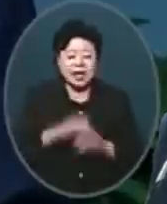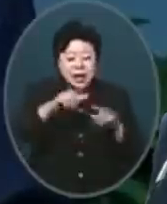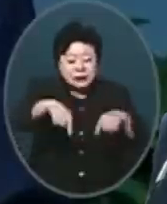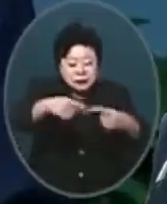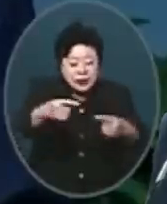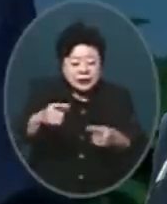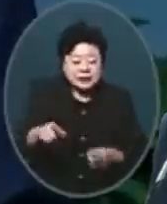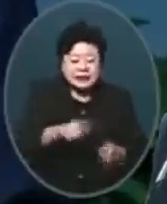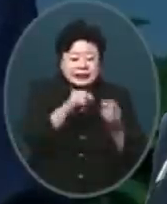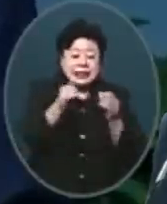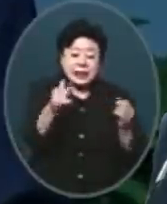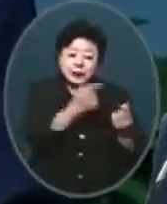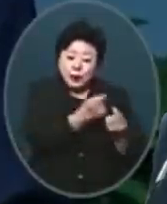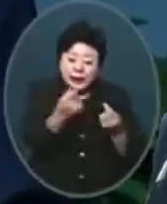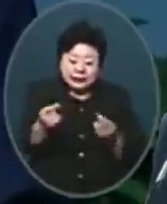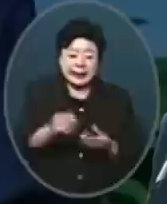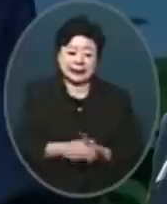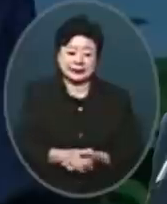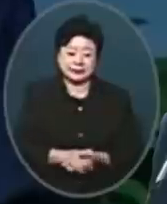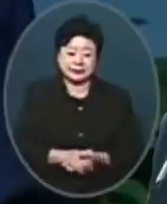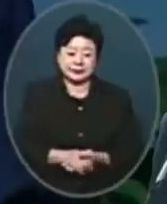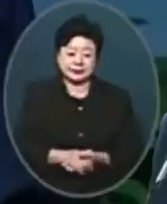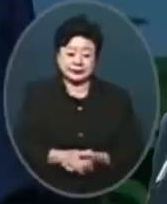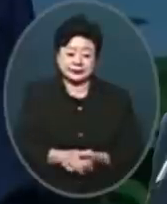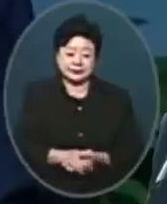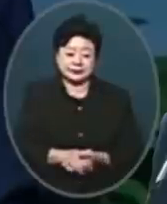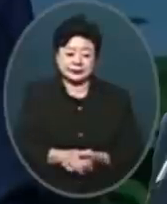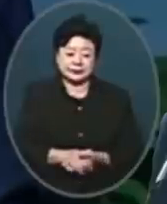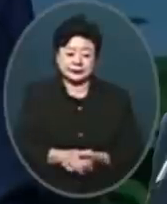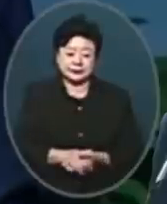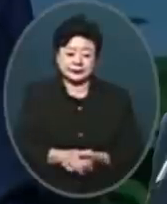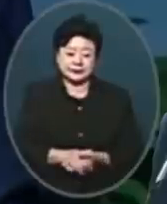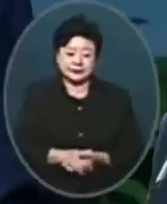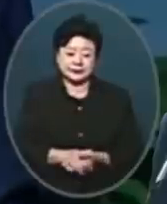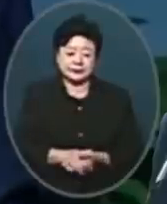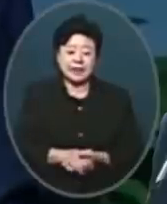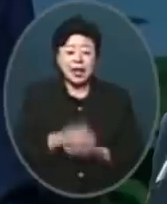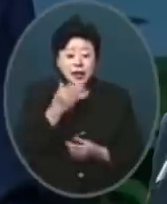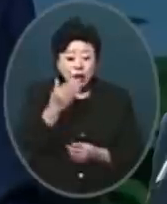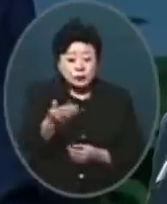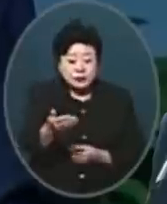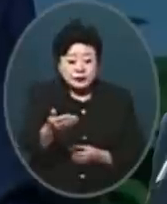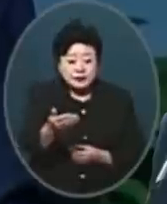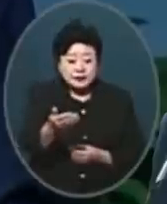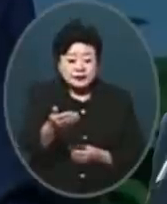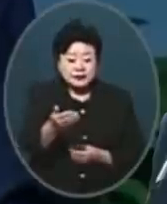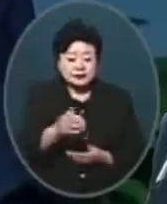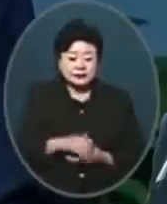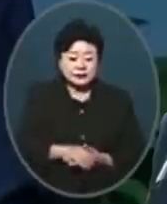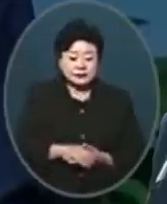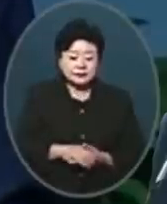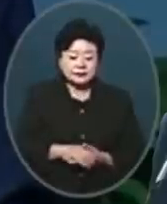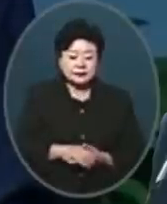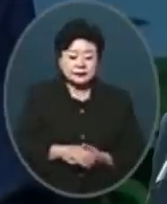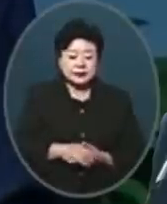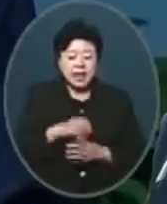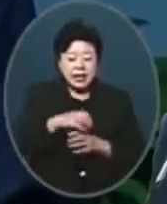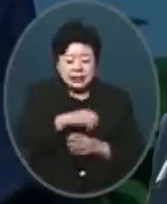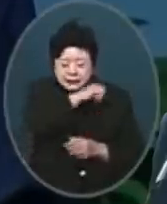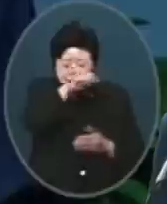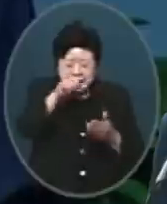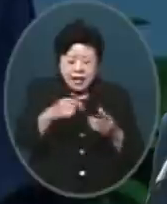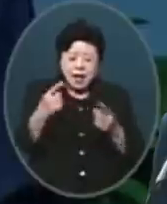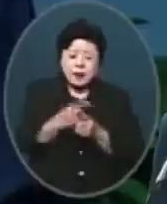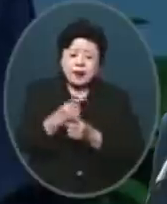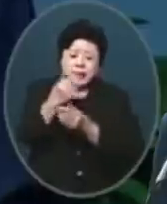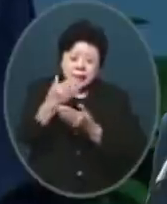들어와서 사는 사람과 같이 되는 것입니다. 그래서 여러분은 여러분의 생애를